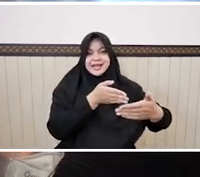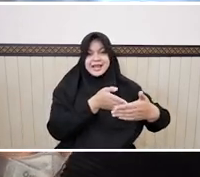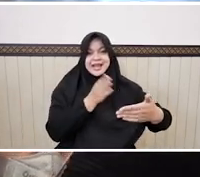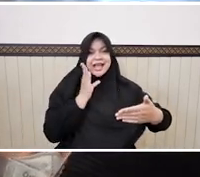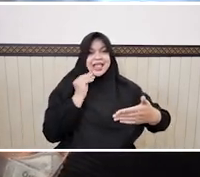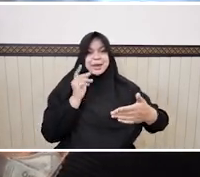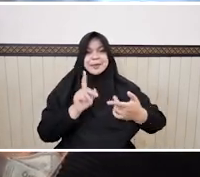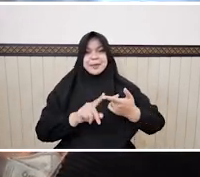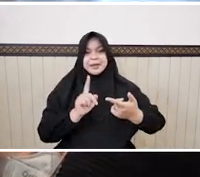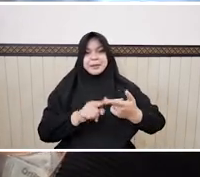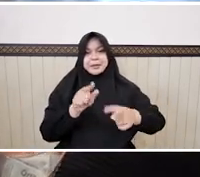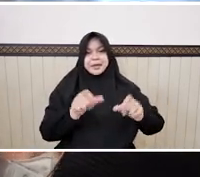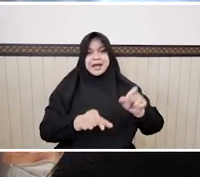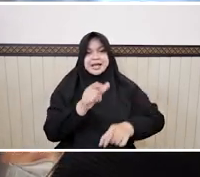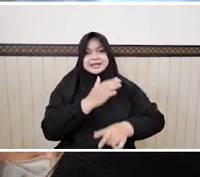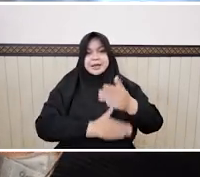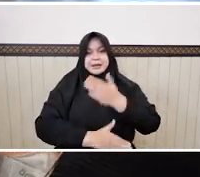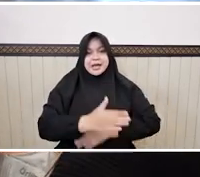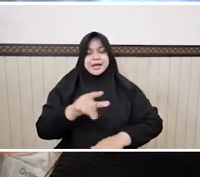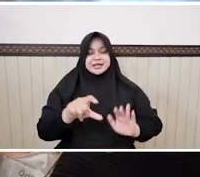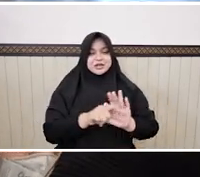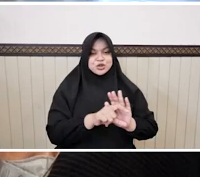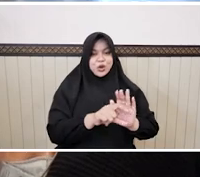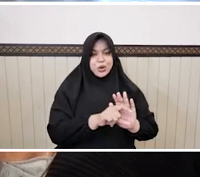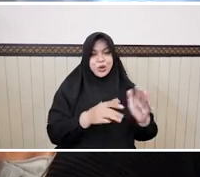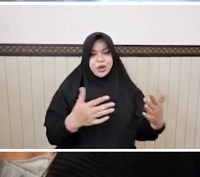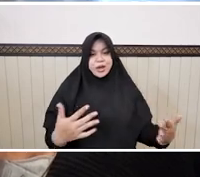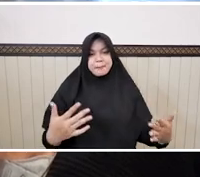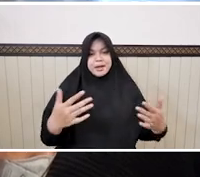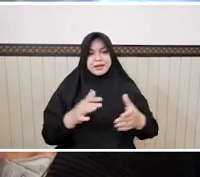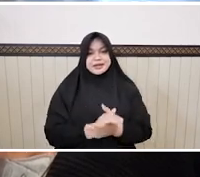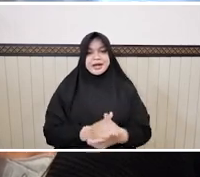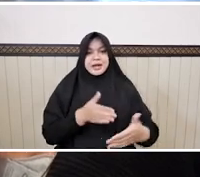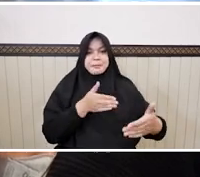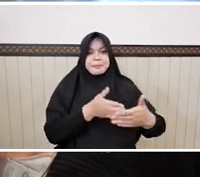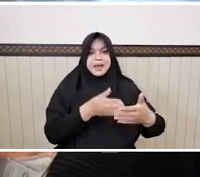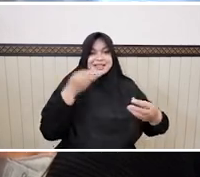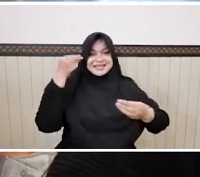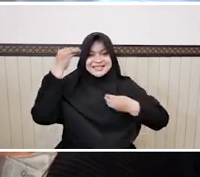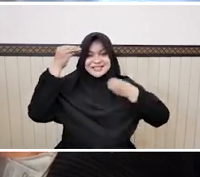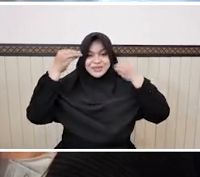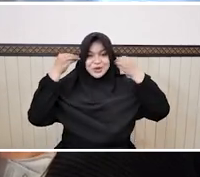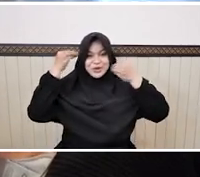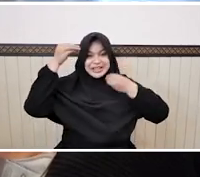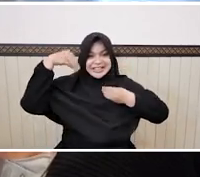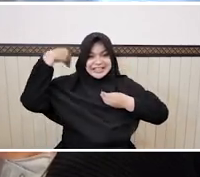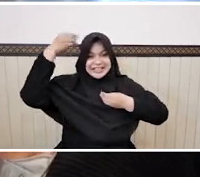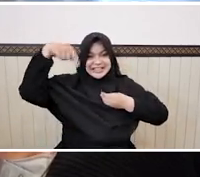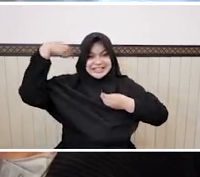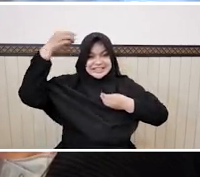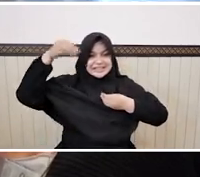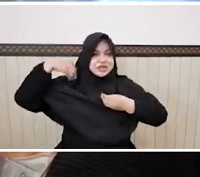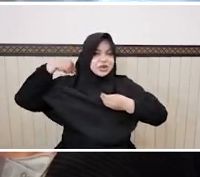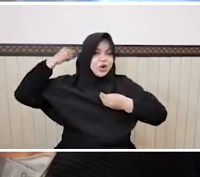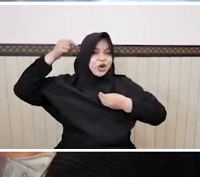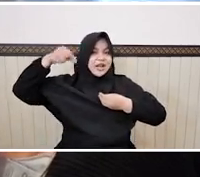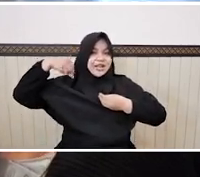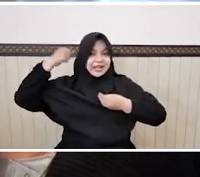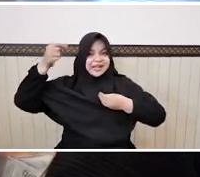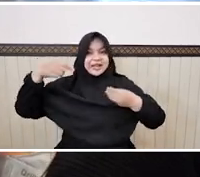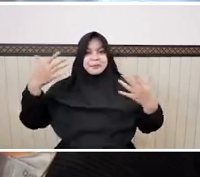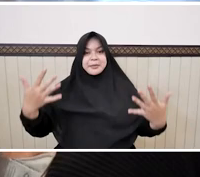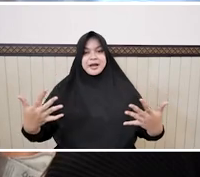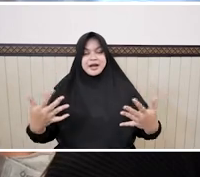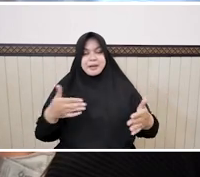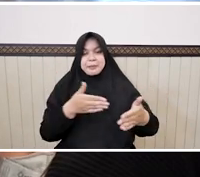dialami oleh kawan-kawan penyandang disabilitas misalkan hambatan penapa sensorik misalkan hambatan pengikatan pendengaran dan sebagainya sejauh